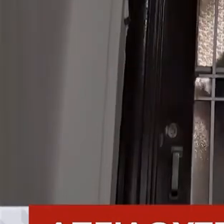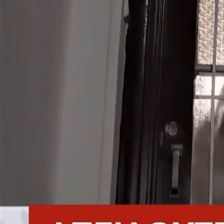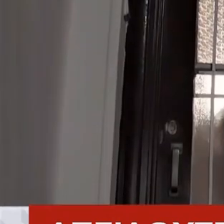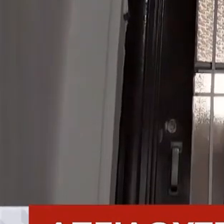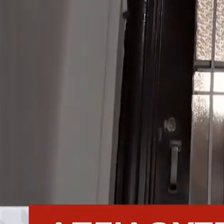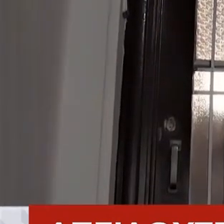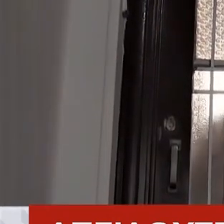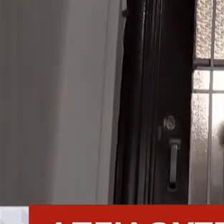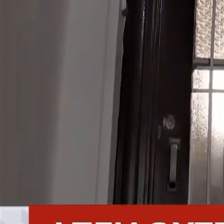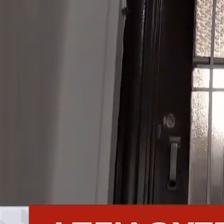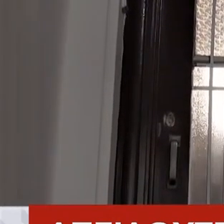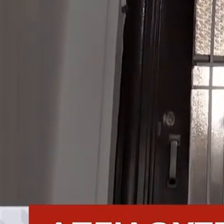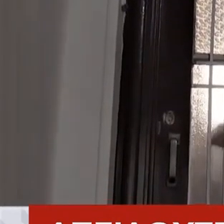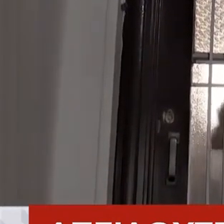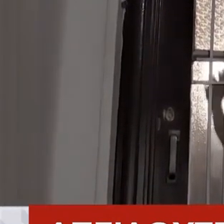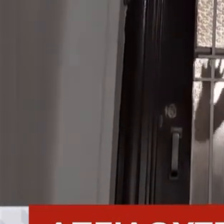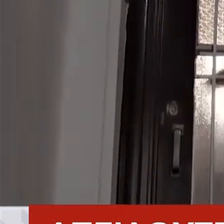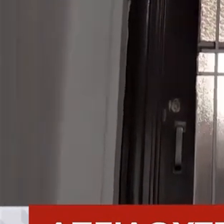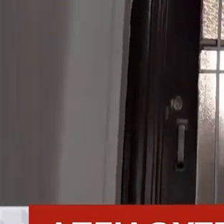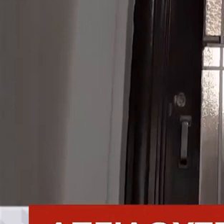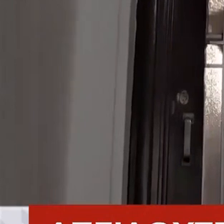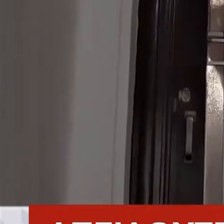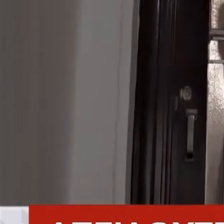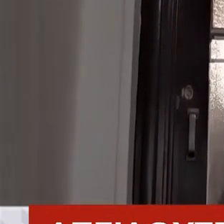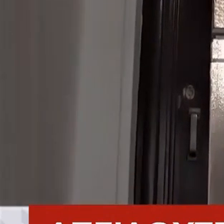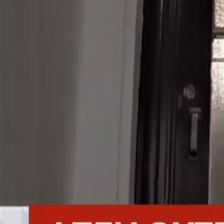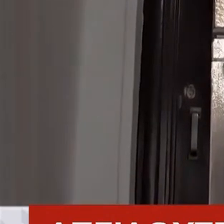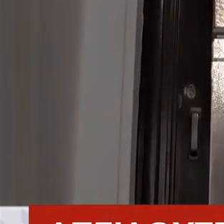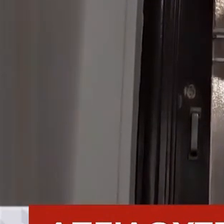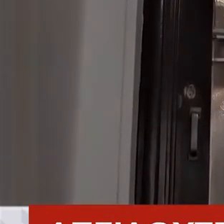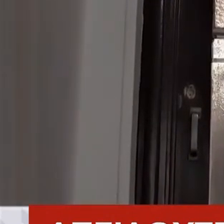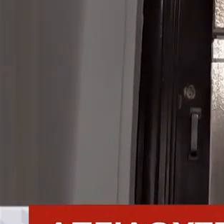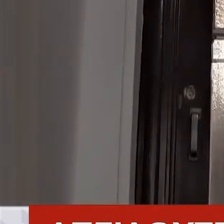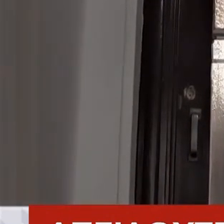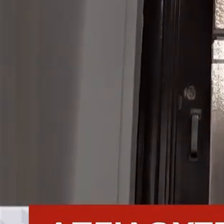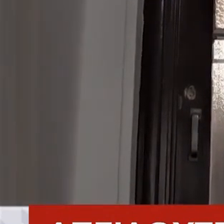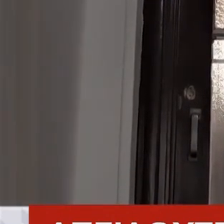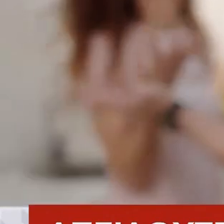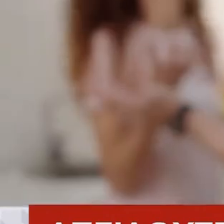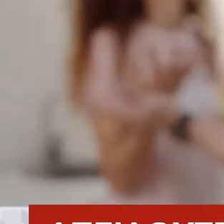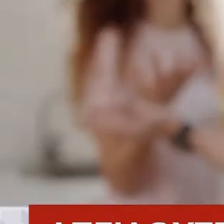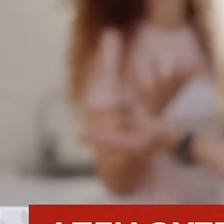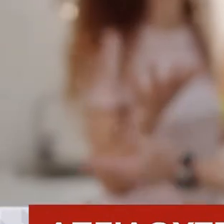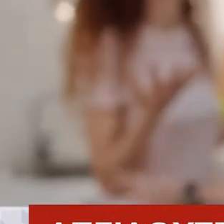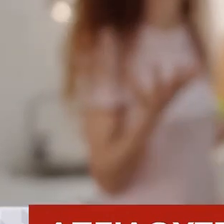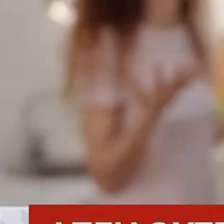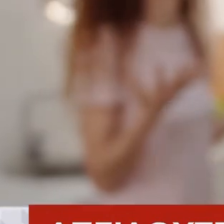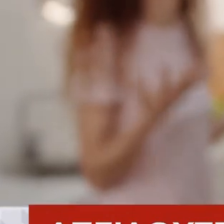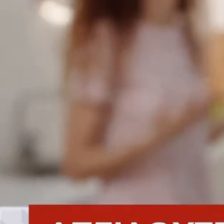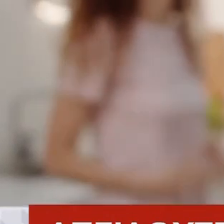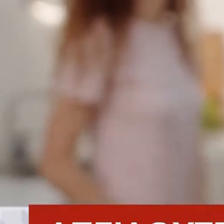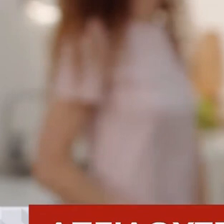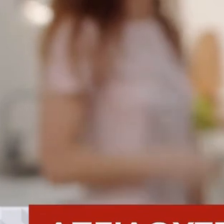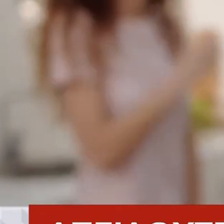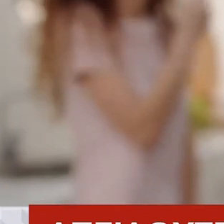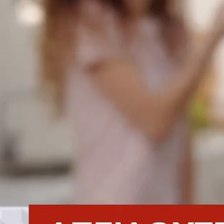σου, πολύ τσακωμούς με τα παιδιά, με μένα. Εγώ δούλευα, αυτός δούλευε που δούλευα. Μετά δεν μπορούσα να μιλήσω σε συνάδελφο